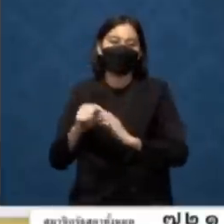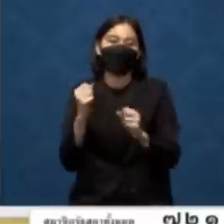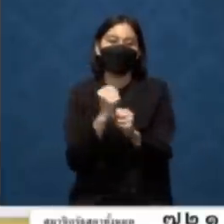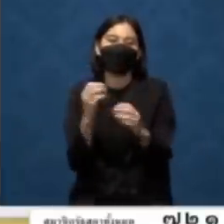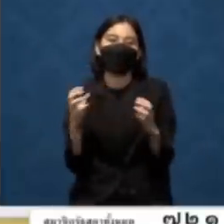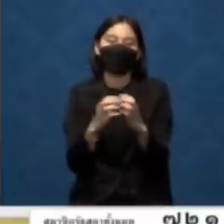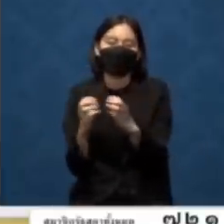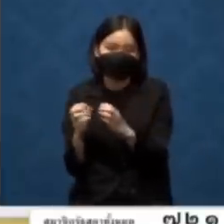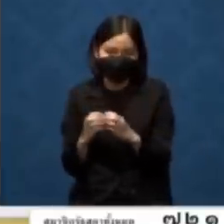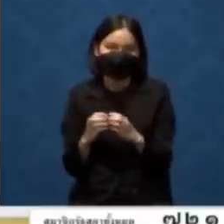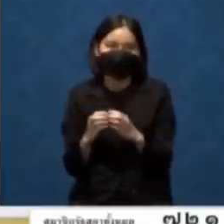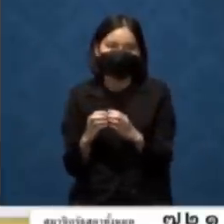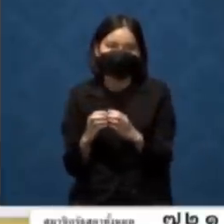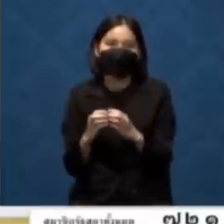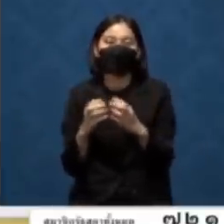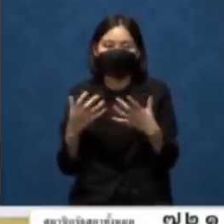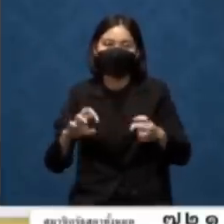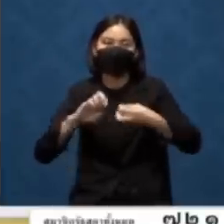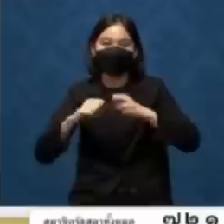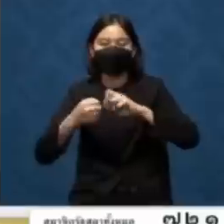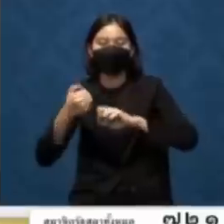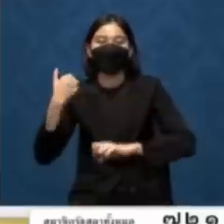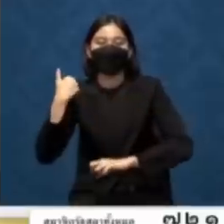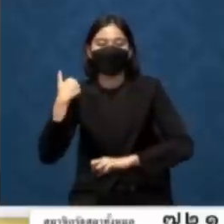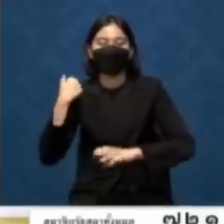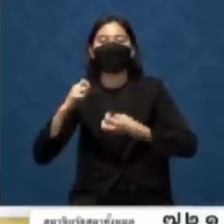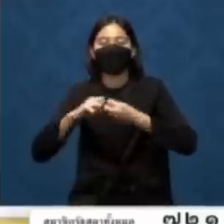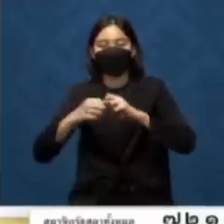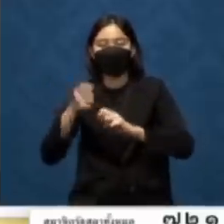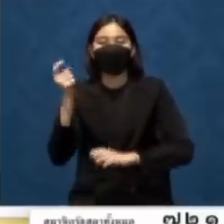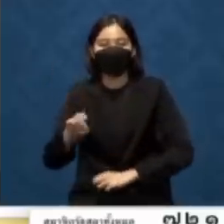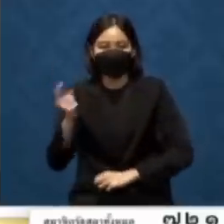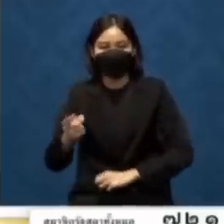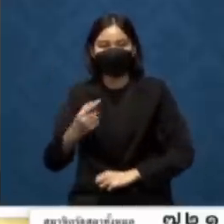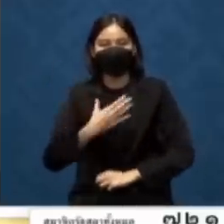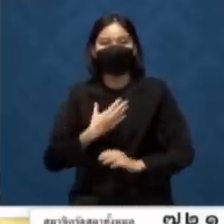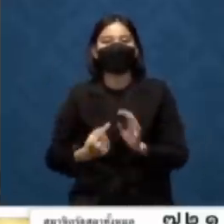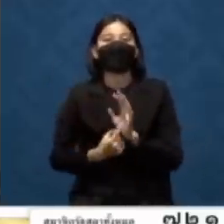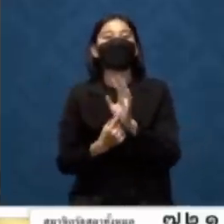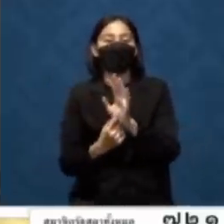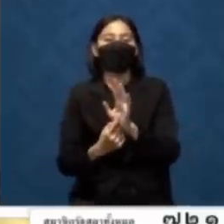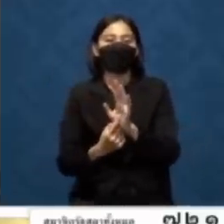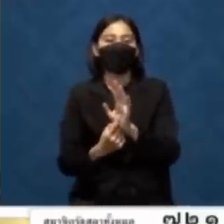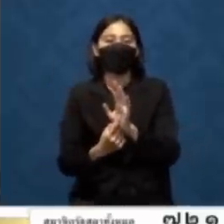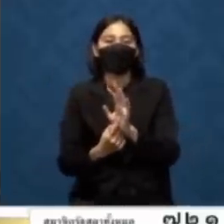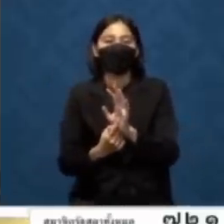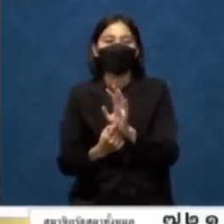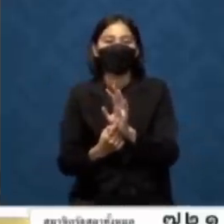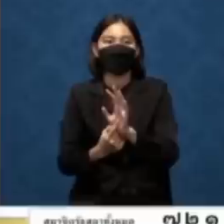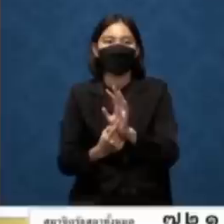กันครับพอซ้อนกก็เกิดปัญหาแล้วกเกิดปัหาจริงๆครบผมยกแ่หนึ่ตัวอย่างแล้วกันครับ